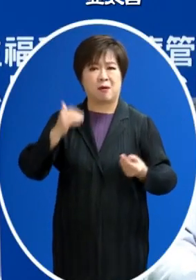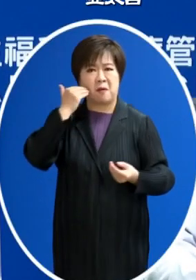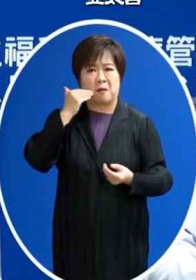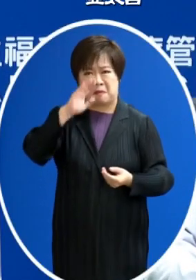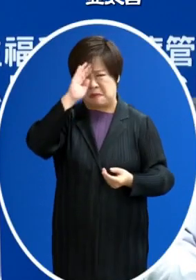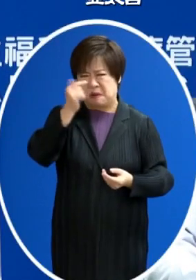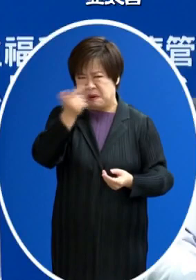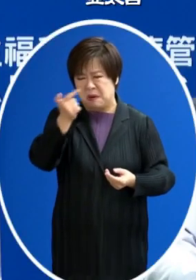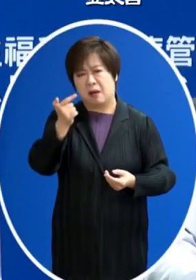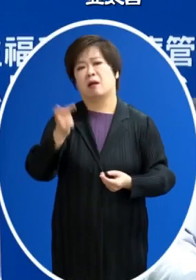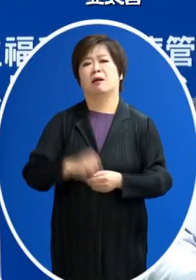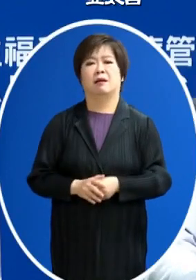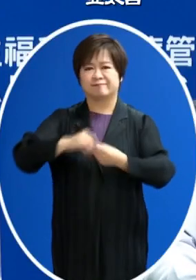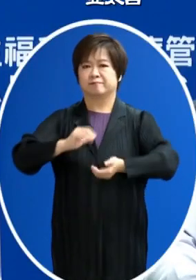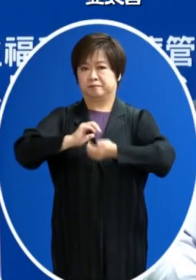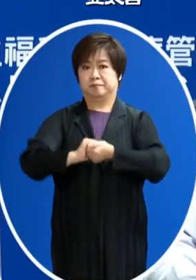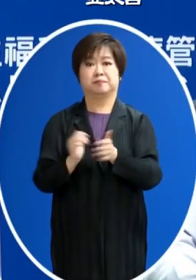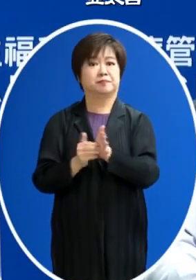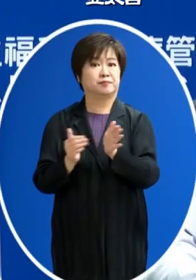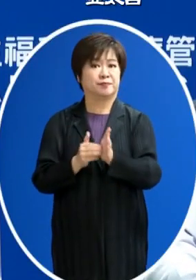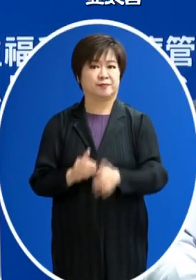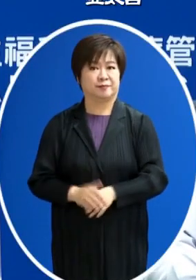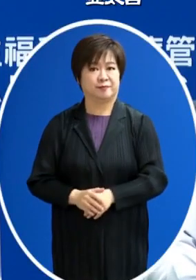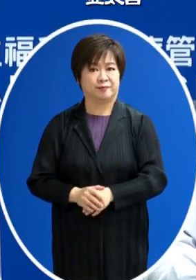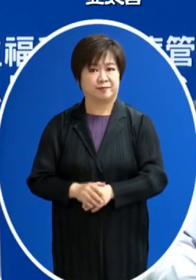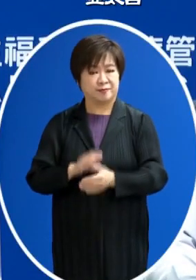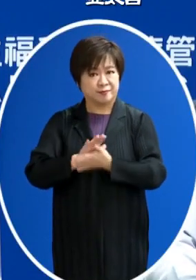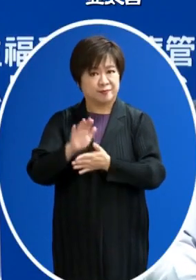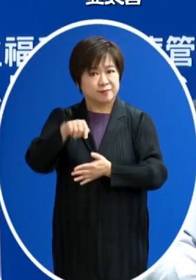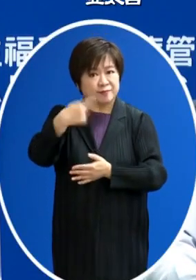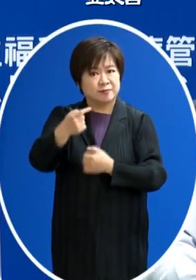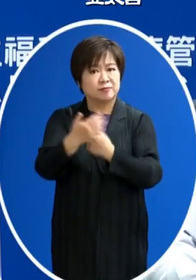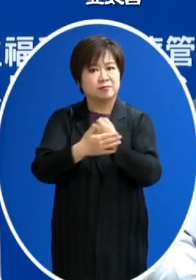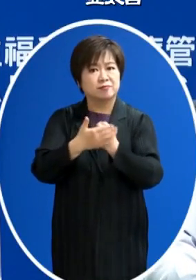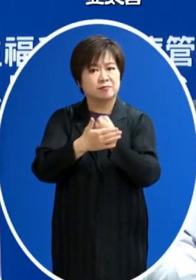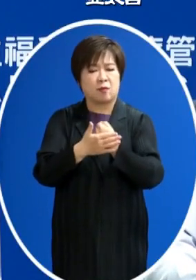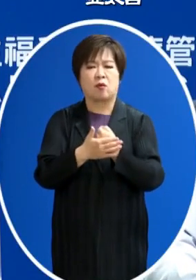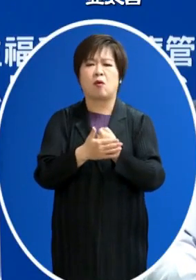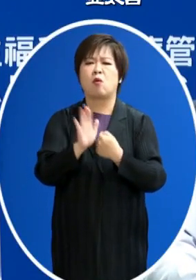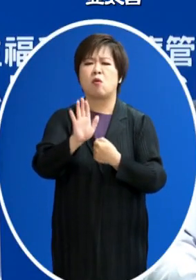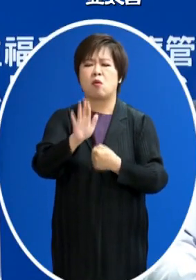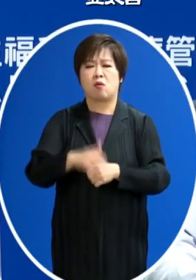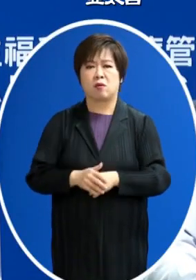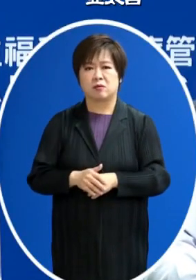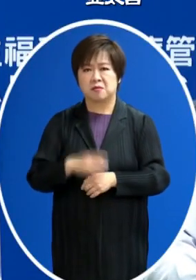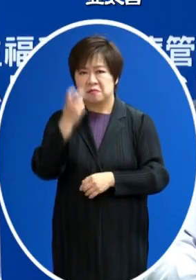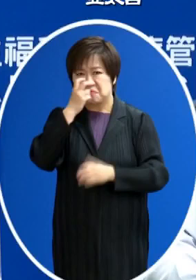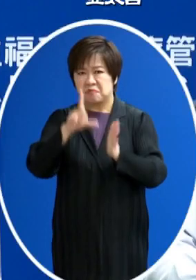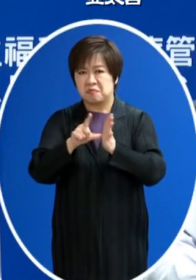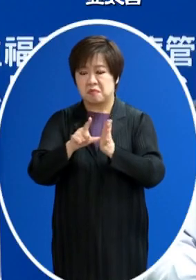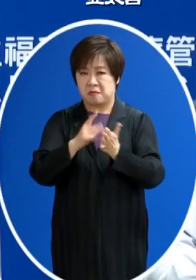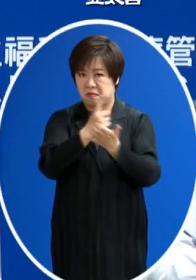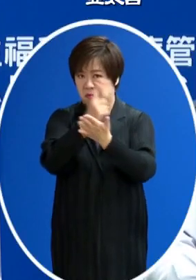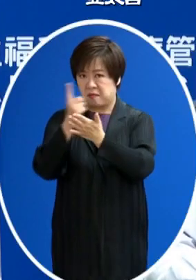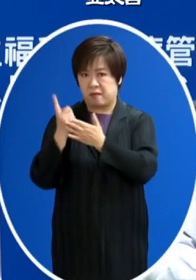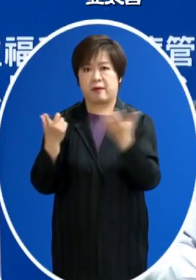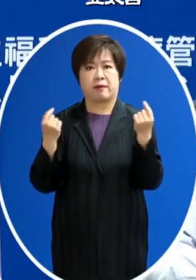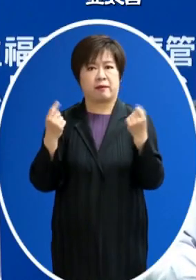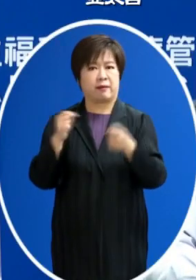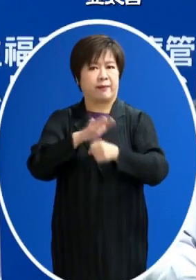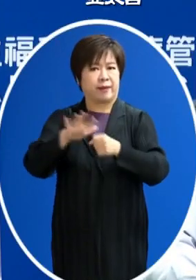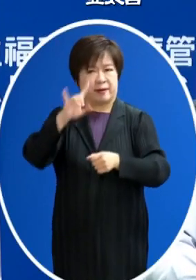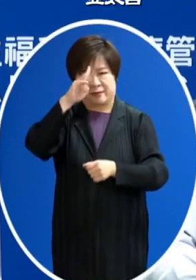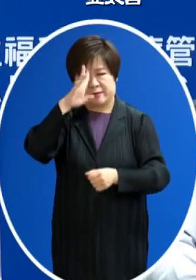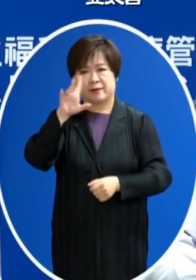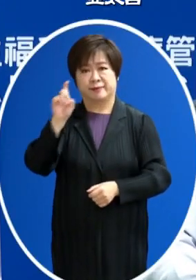的比较，它会解隔比较快。后面的一个保险仍然在，就是你检疫时间仍然是要满10天，然后检